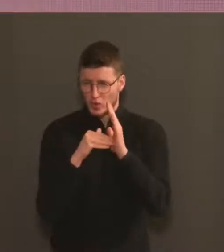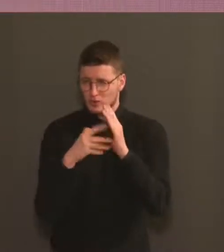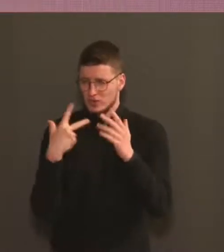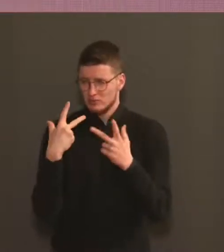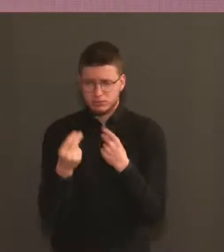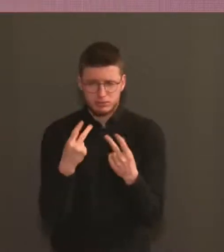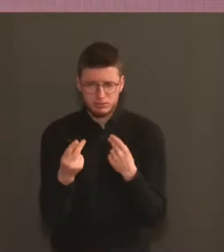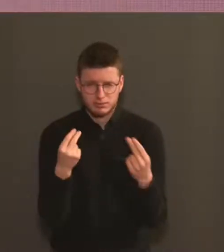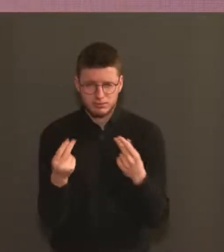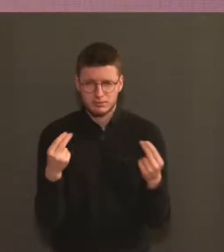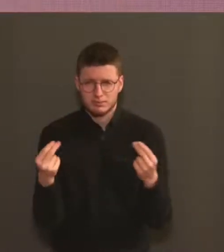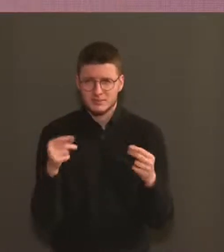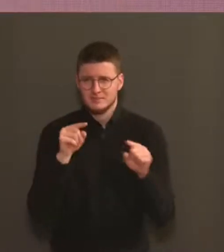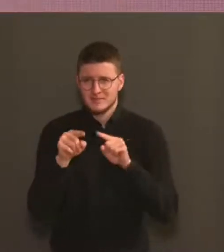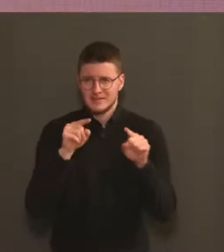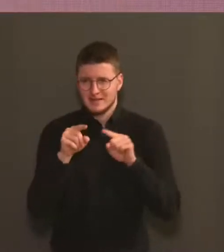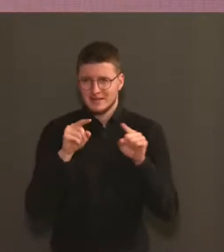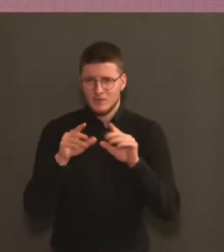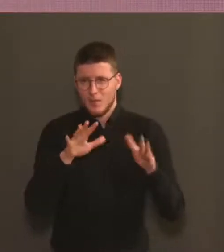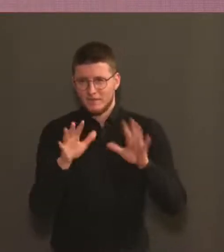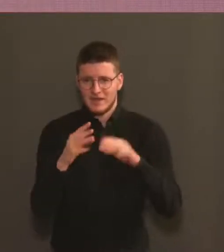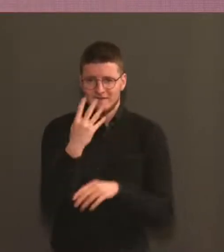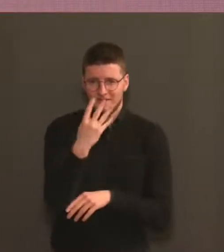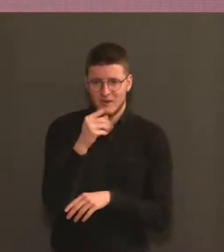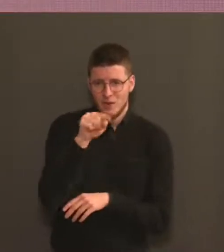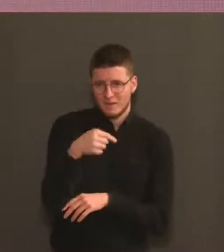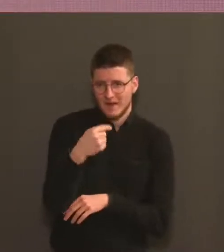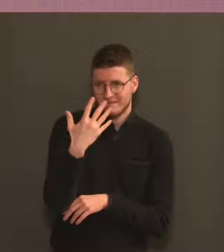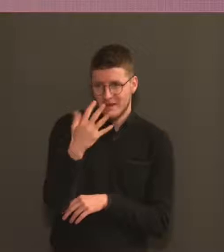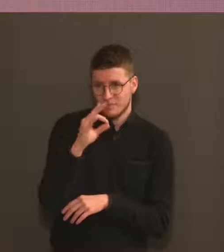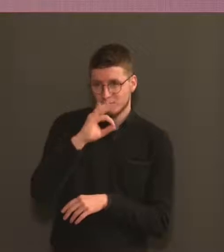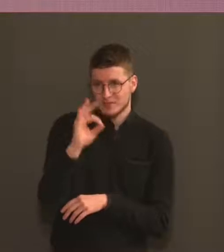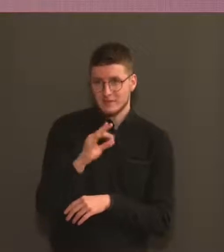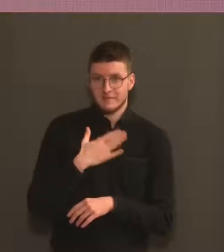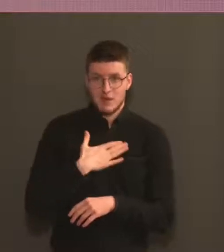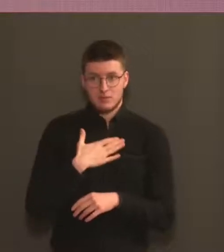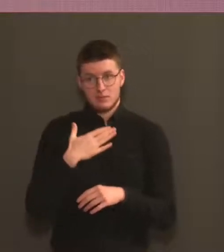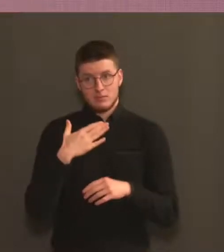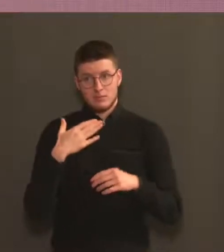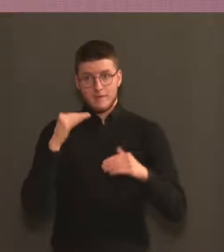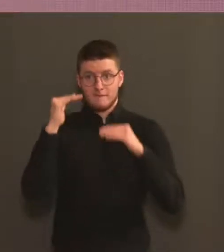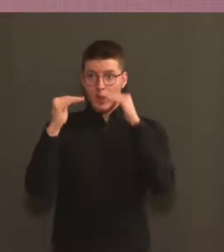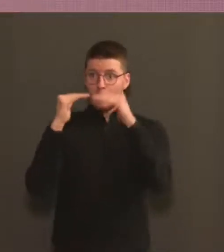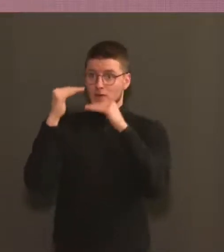of bijna 4,5% van de volwassen bevolking in België.